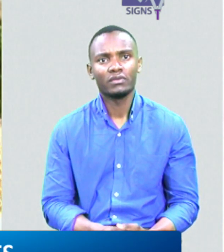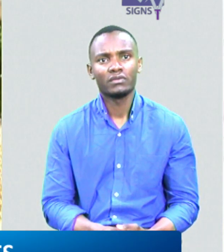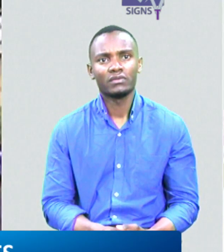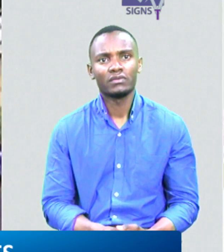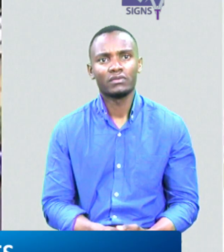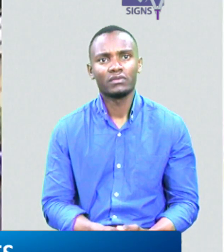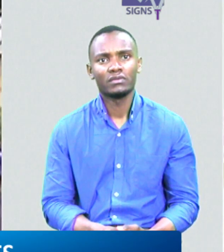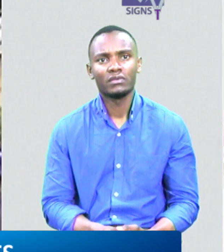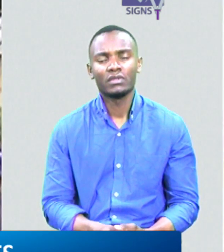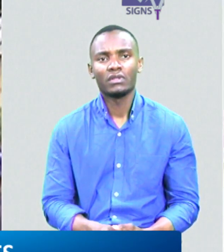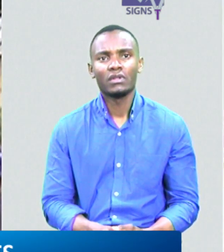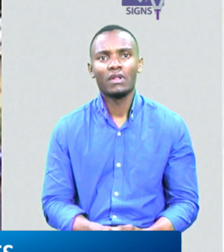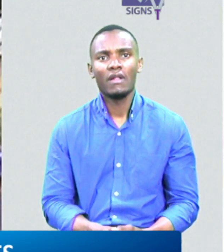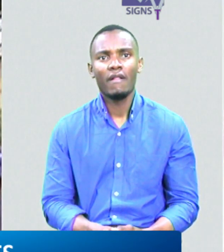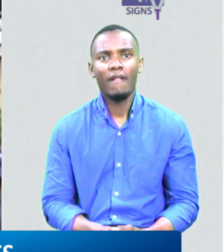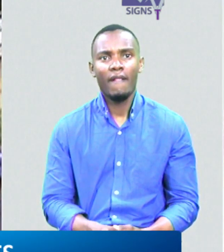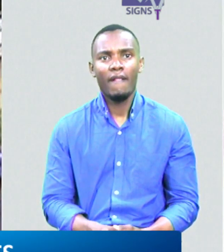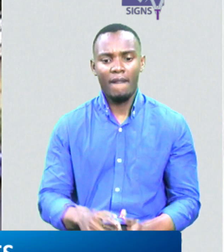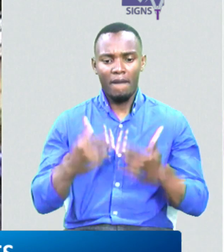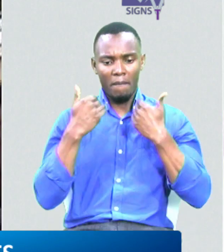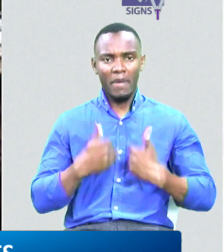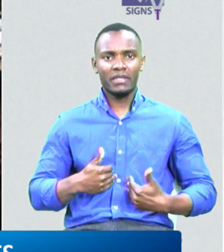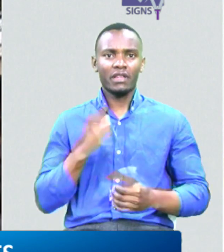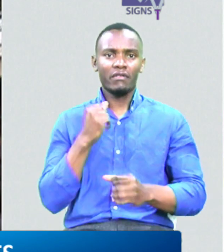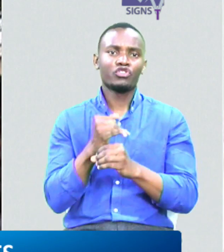WorldCoin tokens, which translate to Kenyan shillings